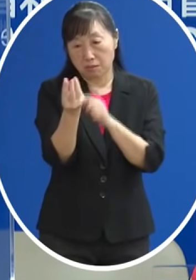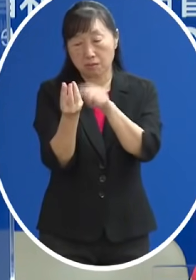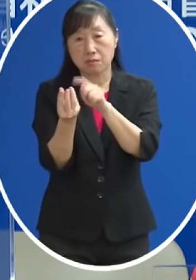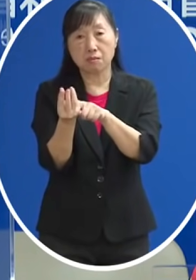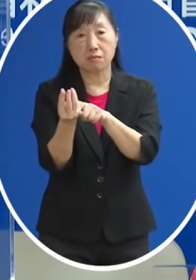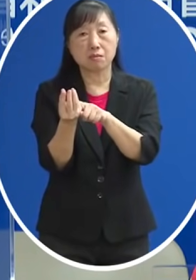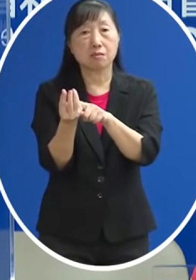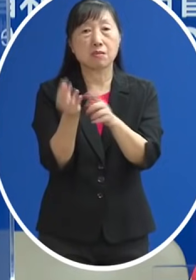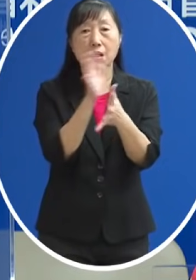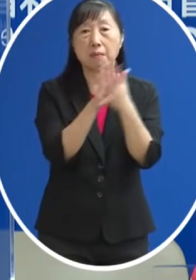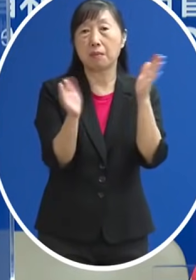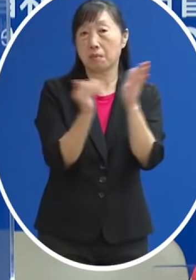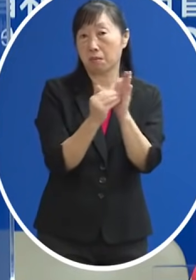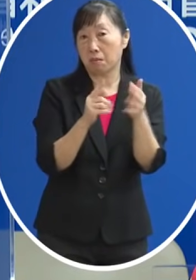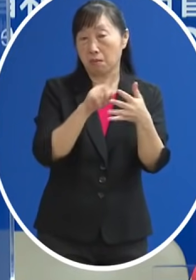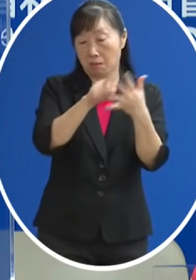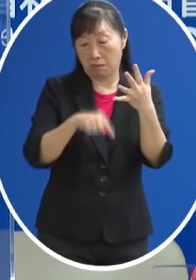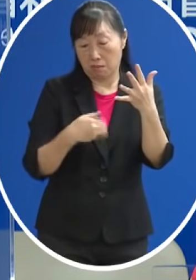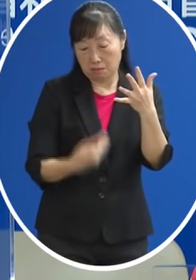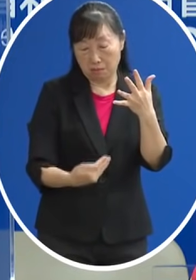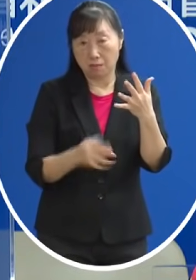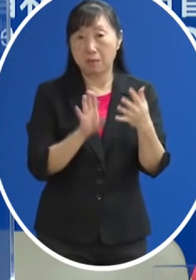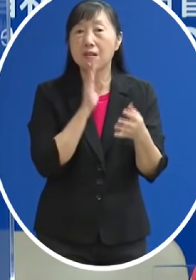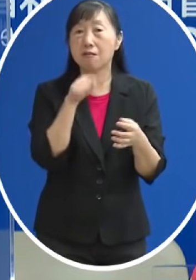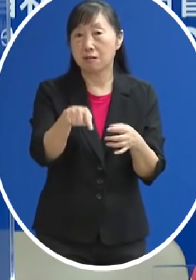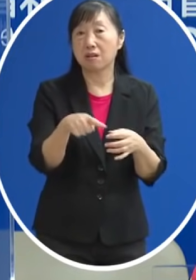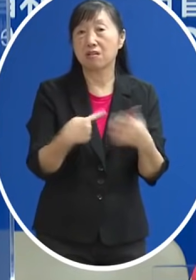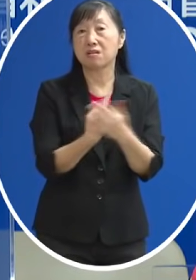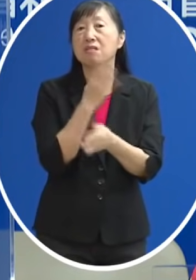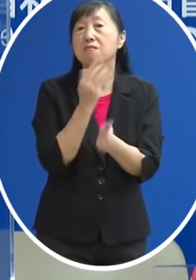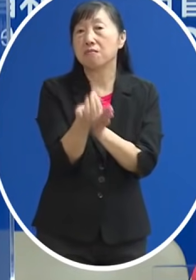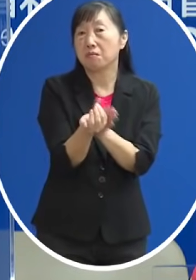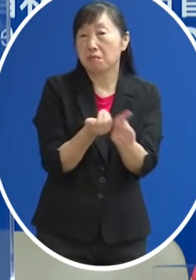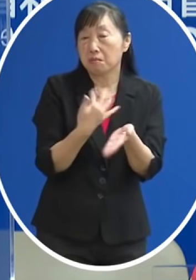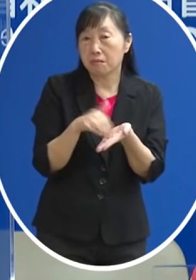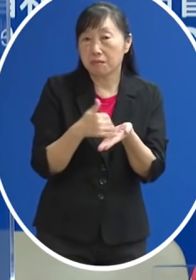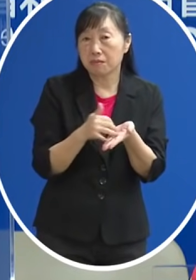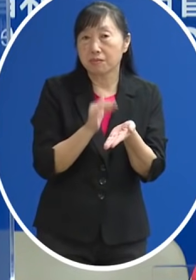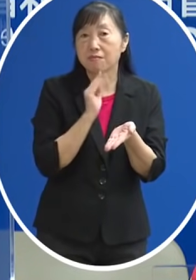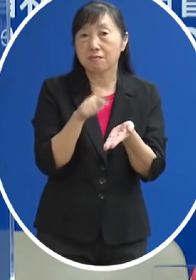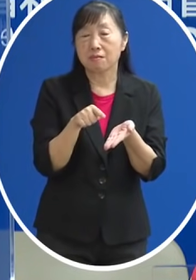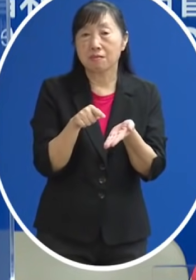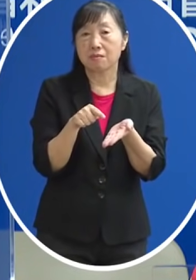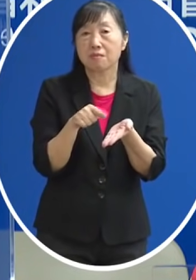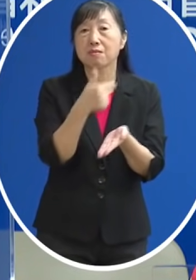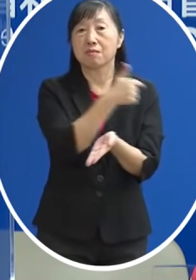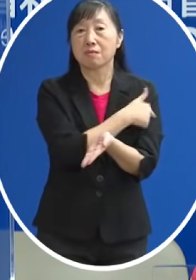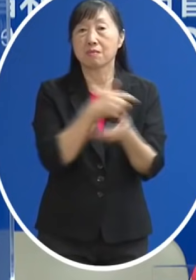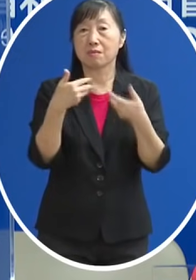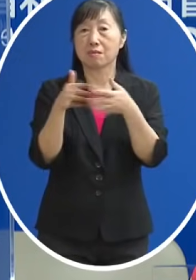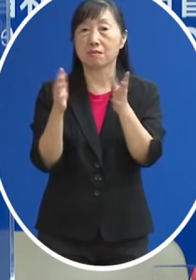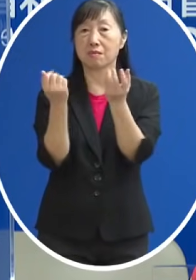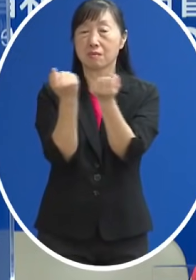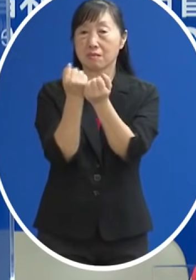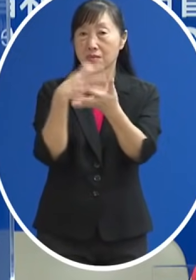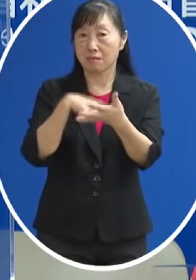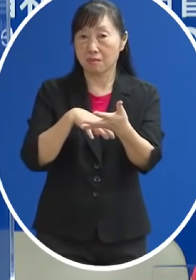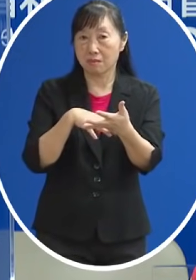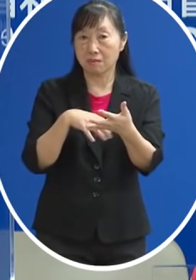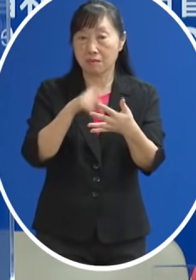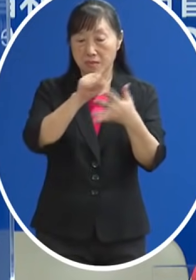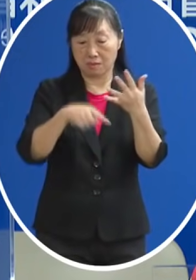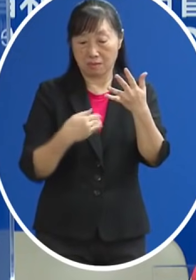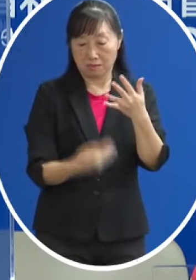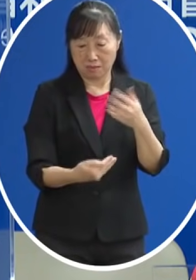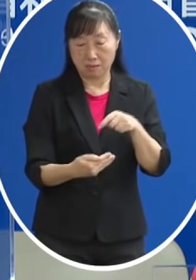排到第九，但这是一个预估值了，应该是会达到莫德纳打 第九类